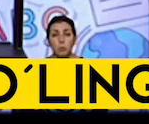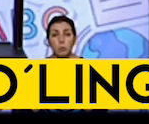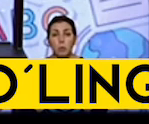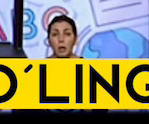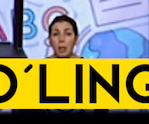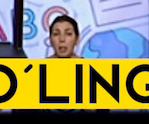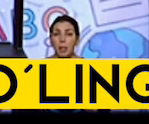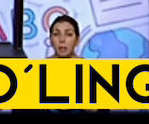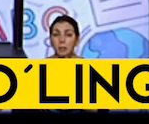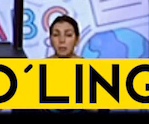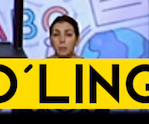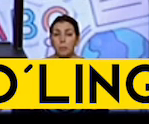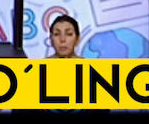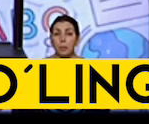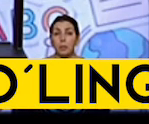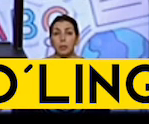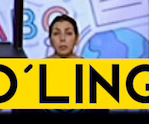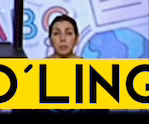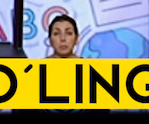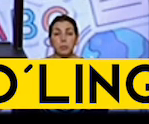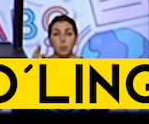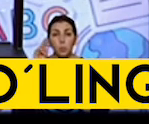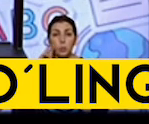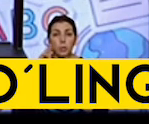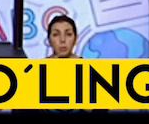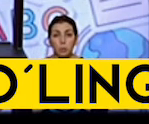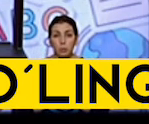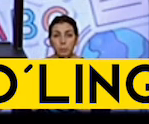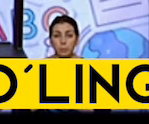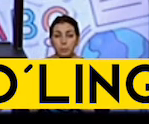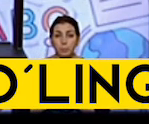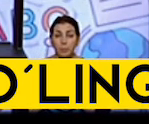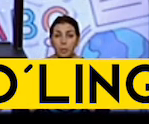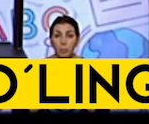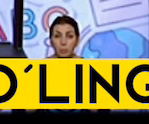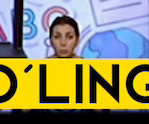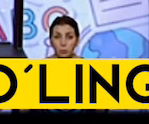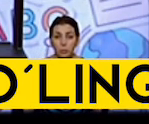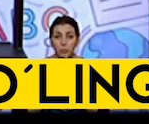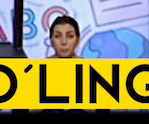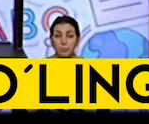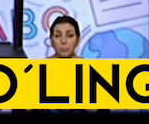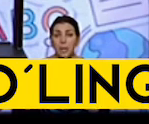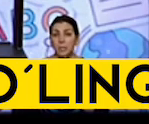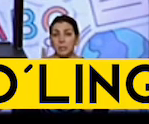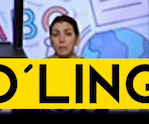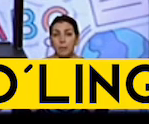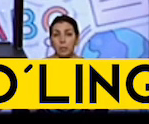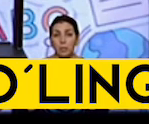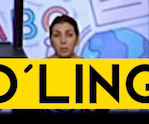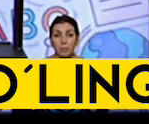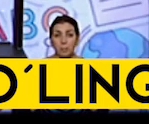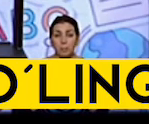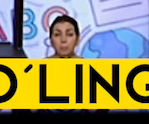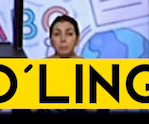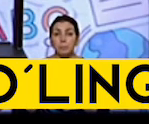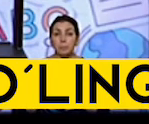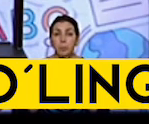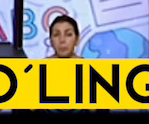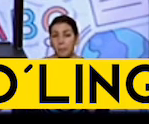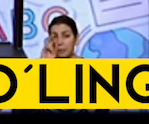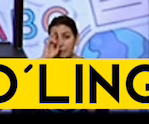topishmoq allalarni ketma-ketlikda o'rganib boramiz. Bolajonlar, savolga qaytamiz.